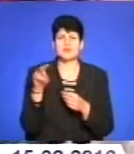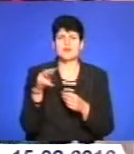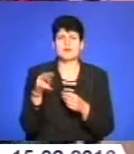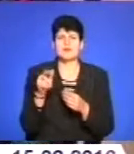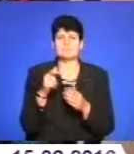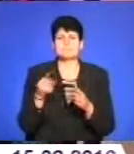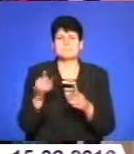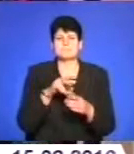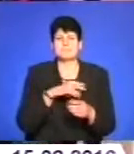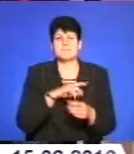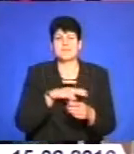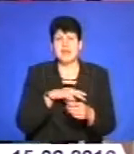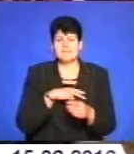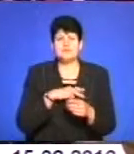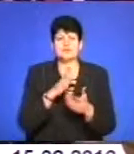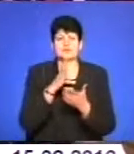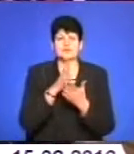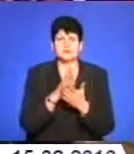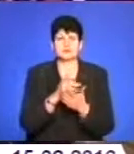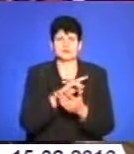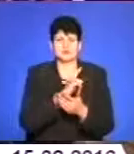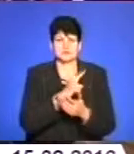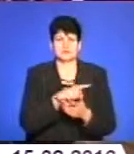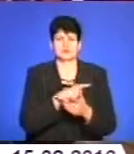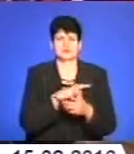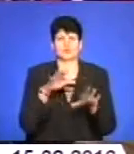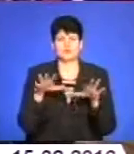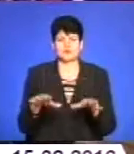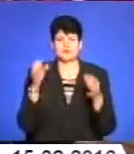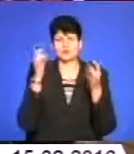імені братів Лепких, що свідчить про міцну позицію культурної еліти Тернопільщини.